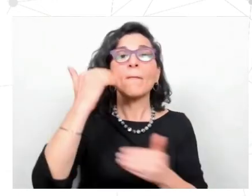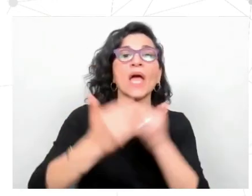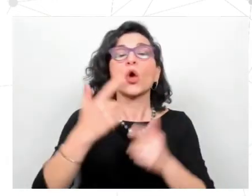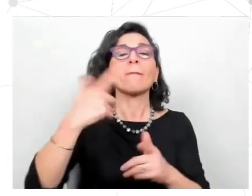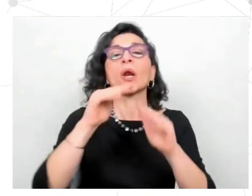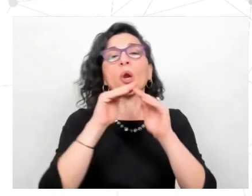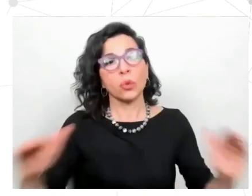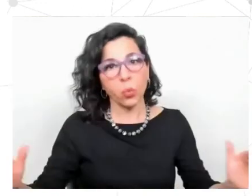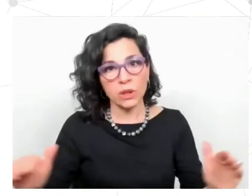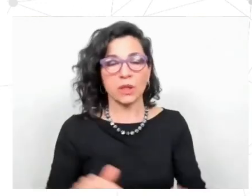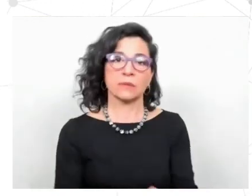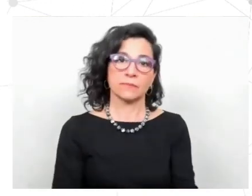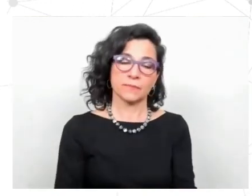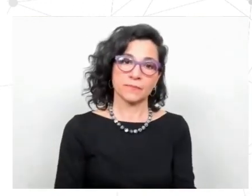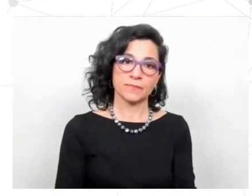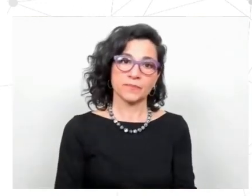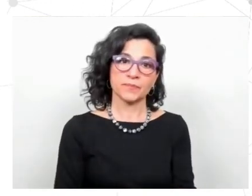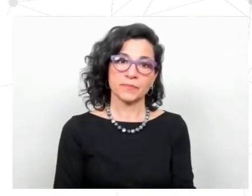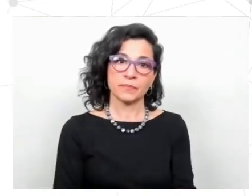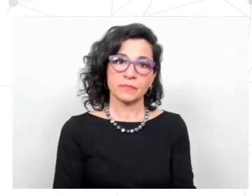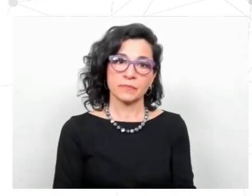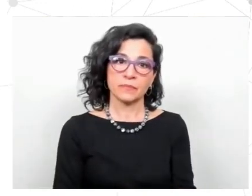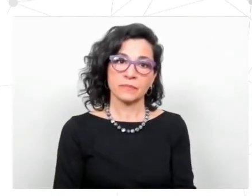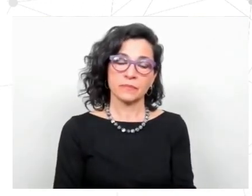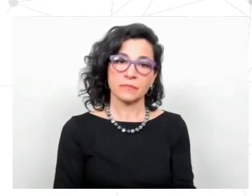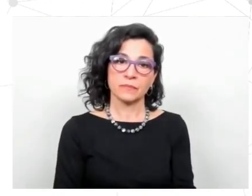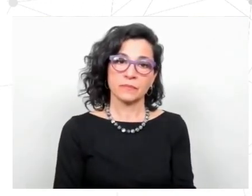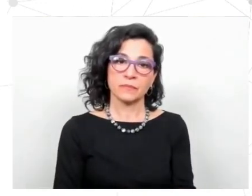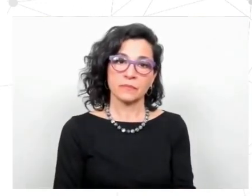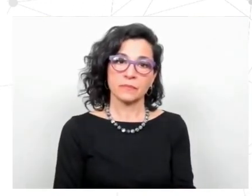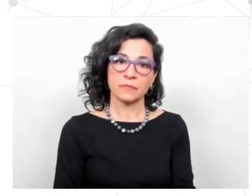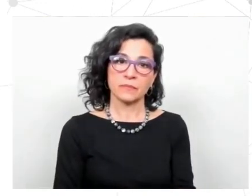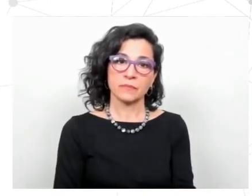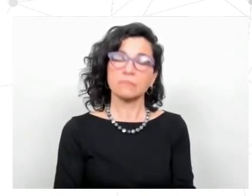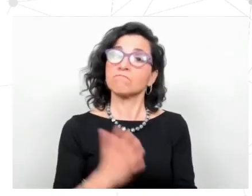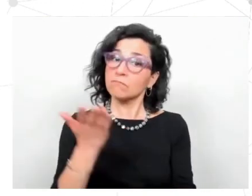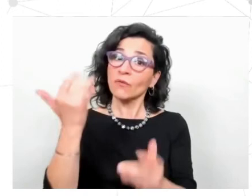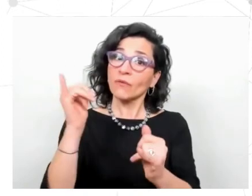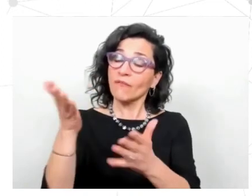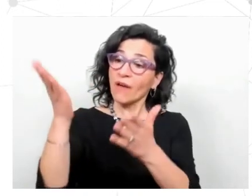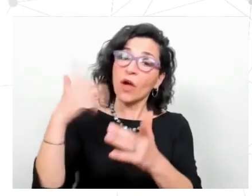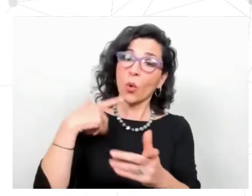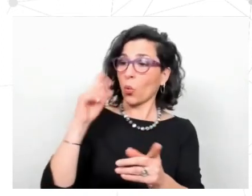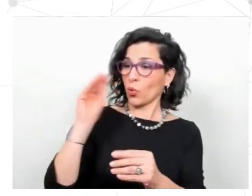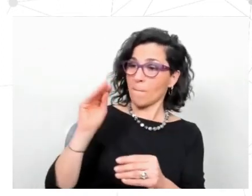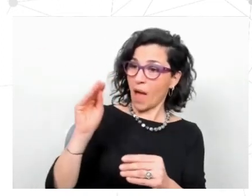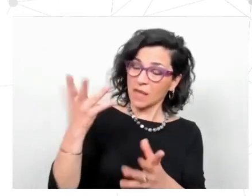Tauro, avevi detto Bellissimo. che sarebbe stata Bellissimo. l'ultima domanda. Sì, vai Francesco. Sì, Potrò sì, farne una